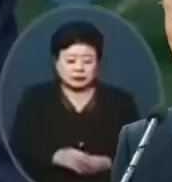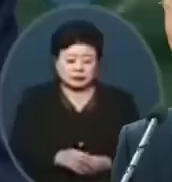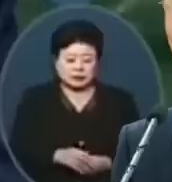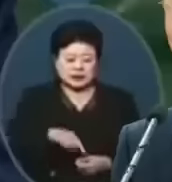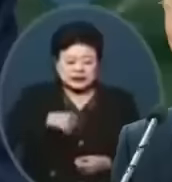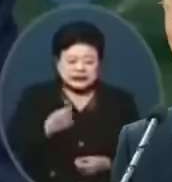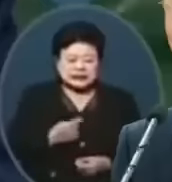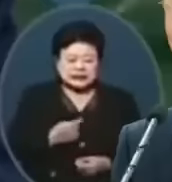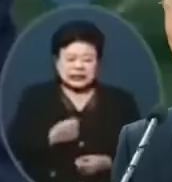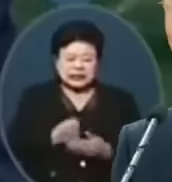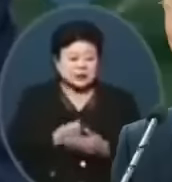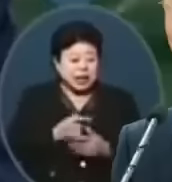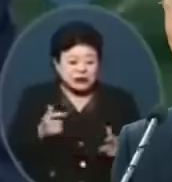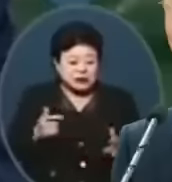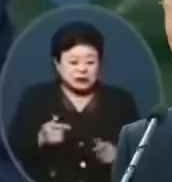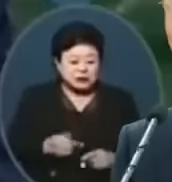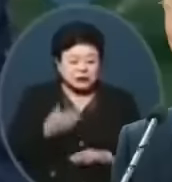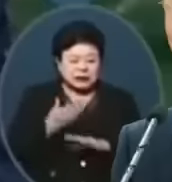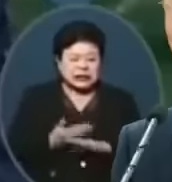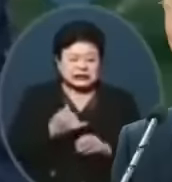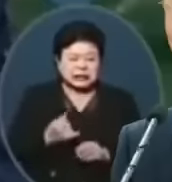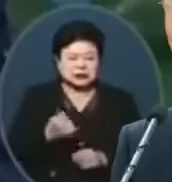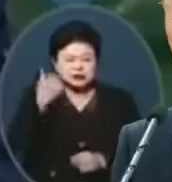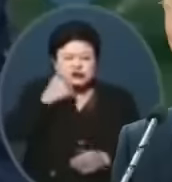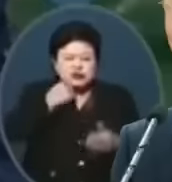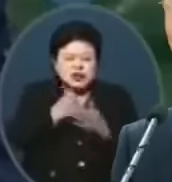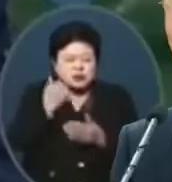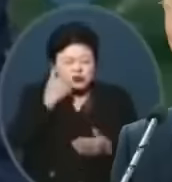자기 탓으로 돌리지 않고 이웃 탓으로 돌리면